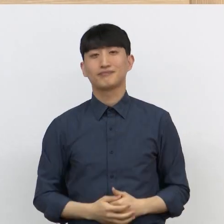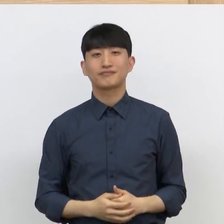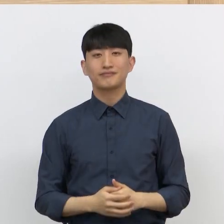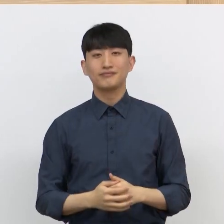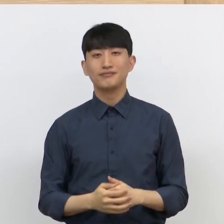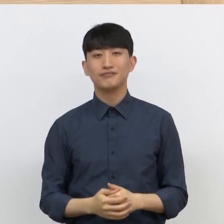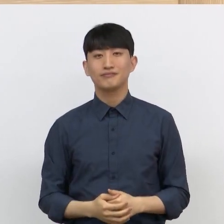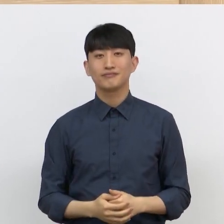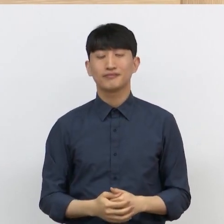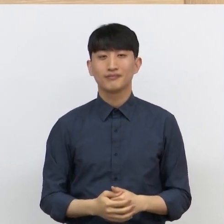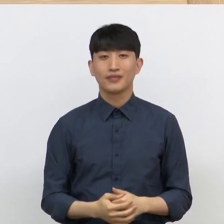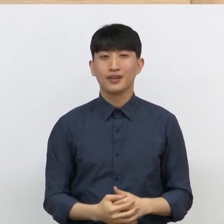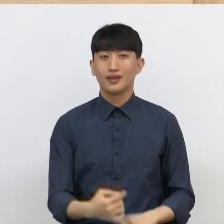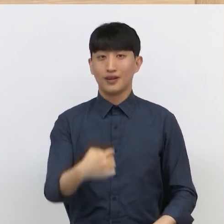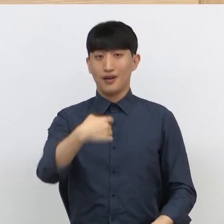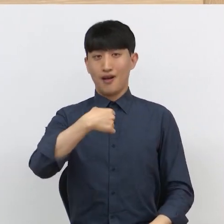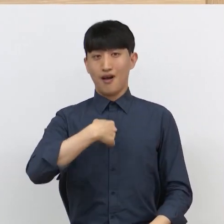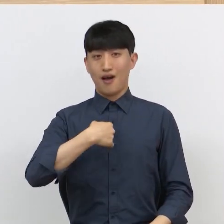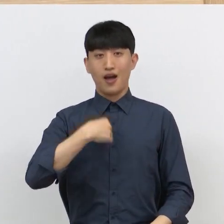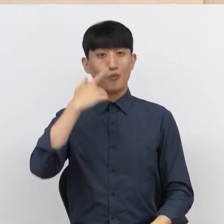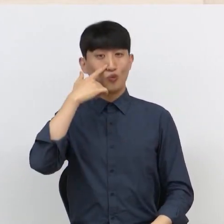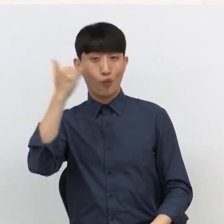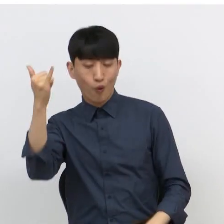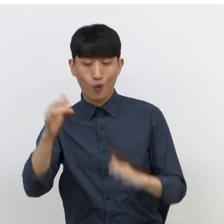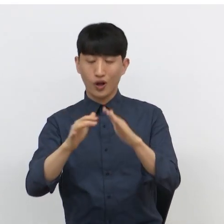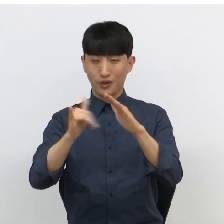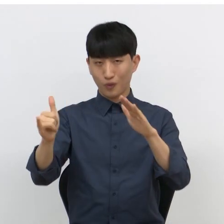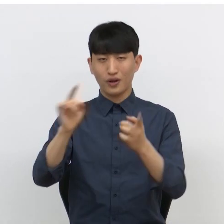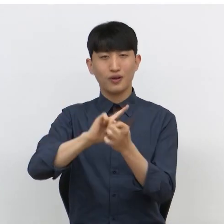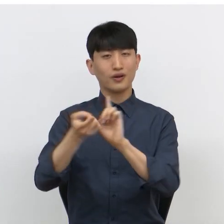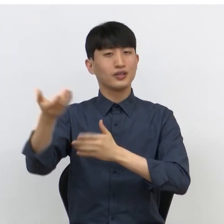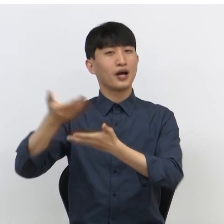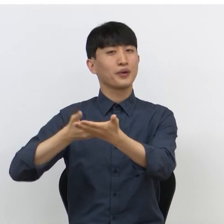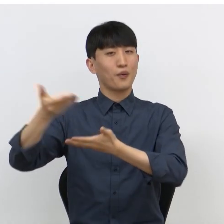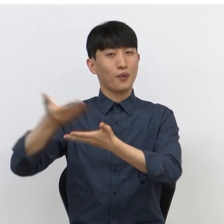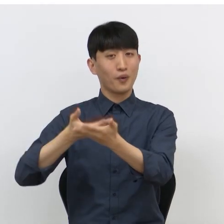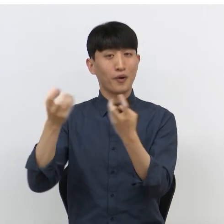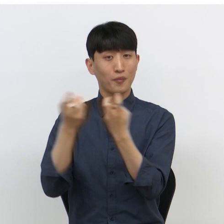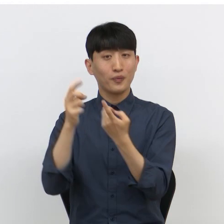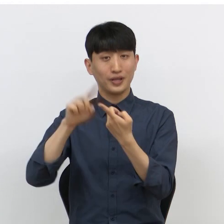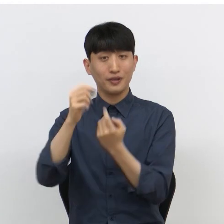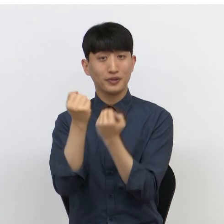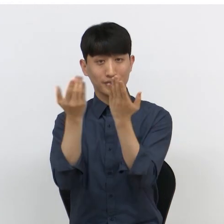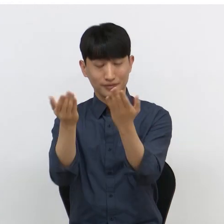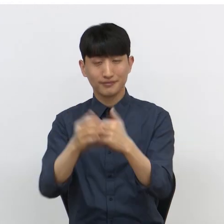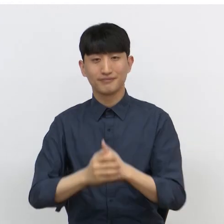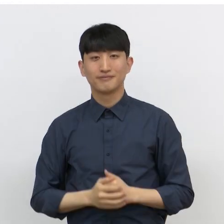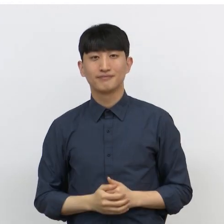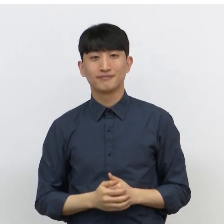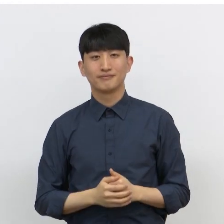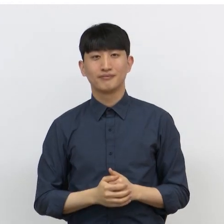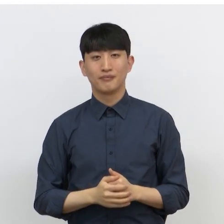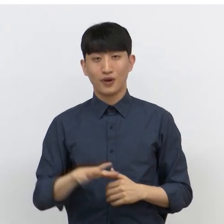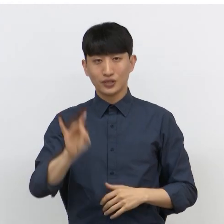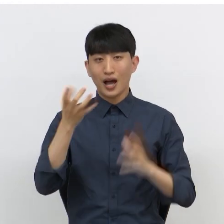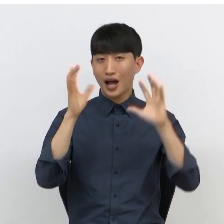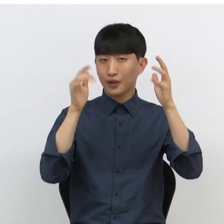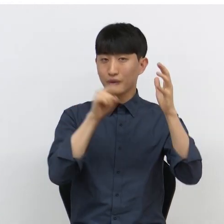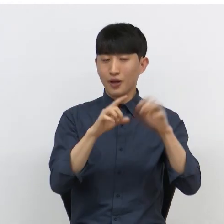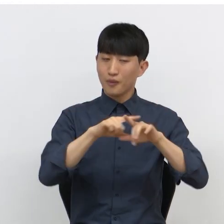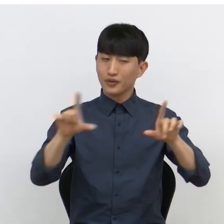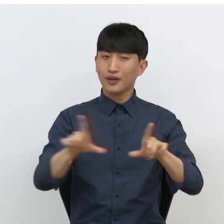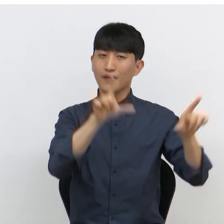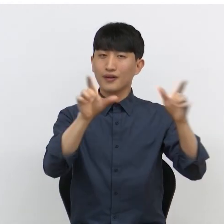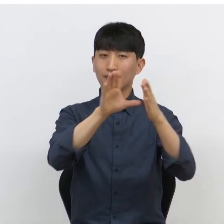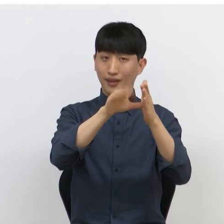자, 일단은 저 같은 경우는 이제 부모 및 가족과 상호작용하는 법을 보여드리면, 일단은 아동이 일상생활